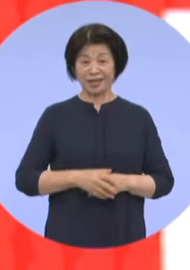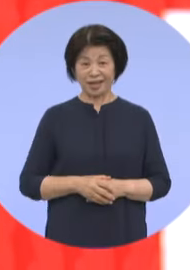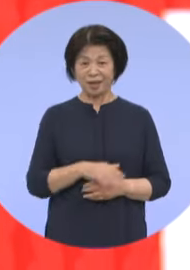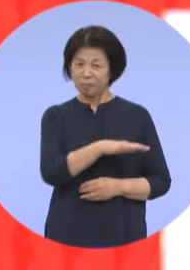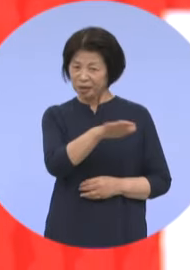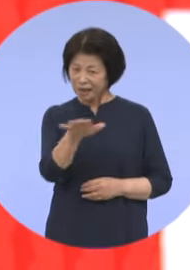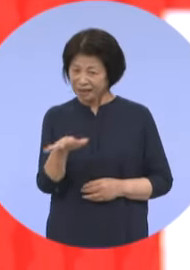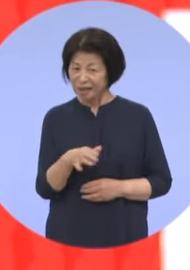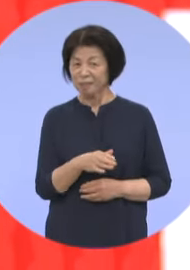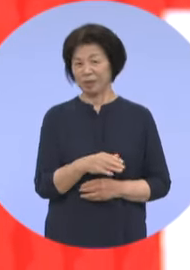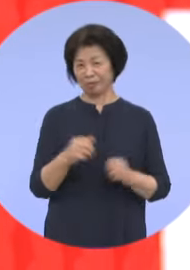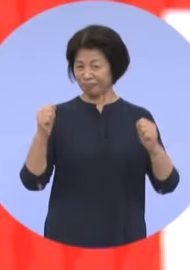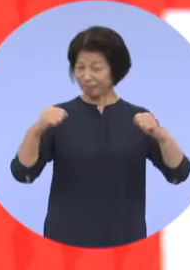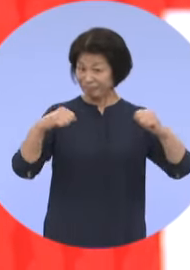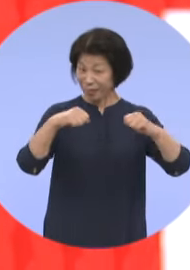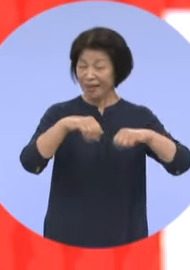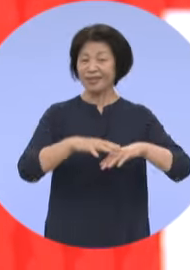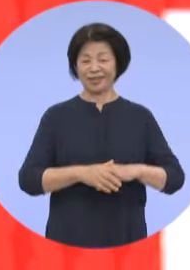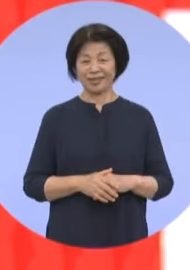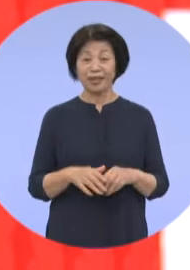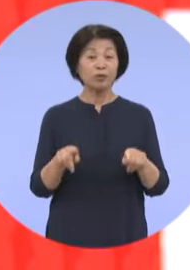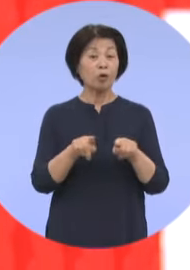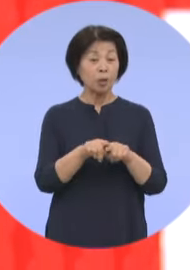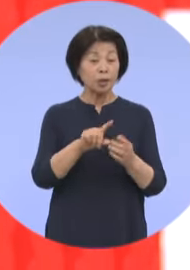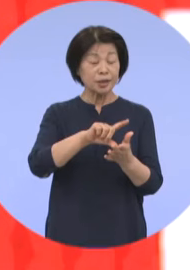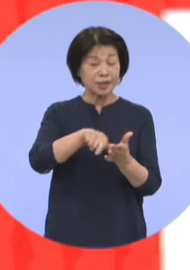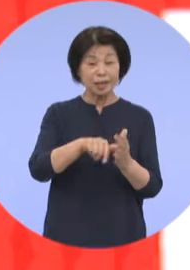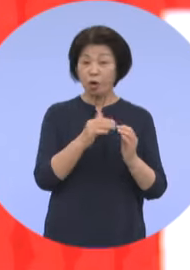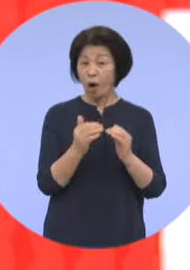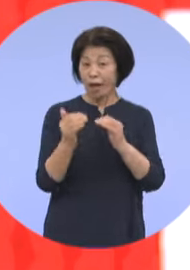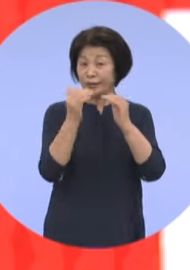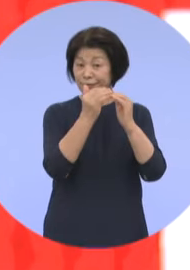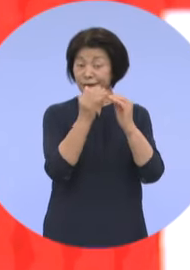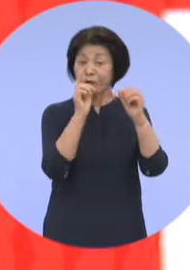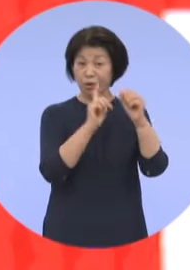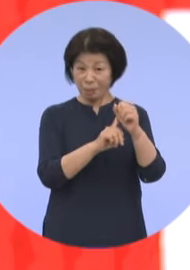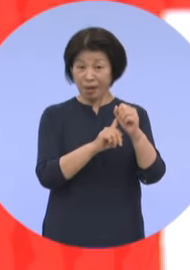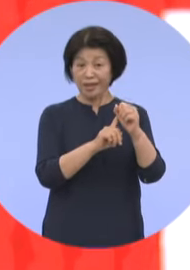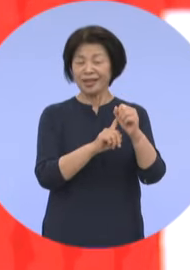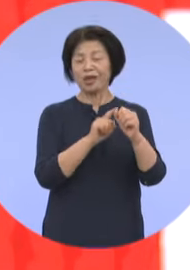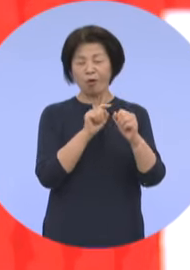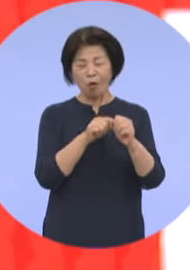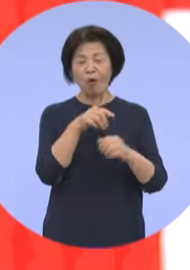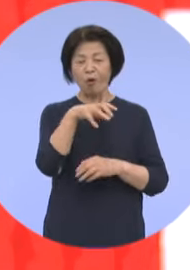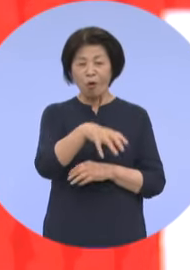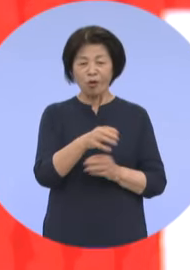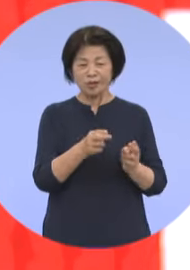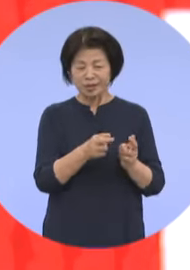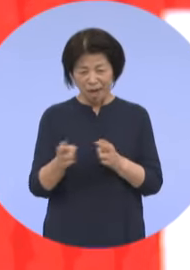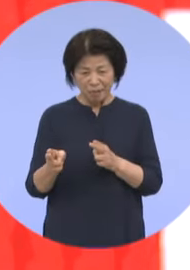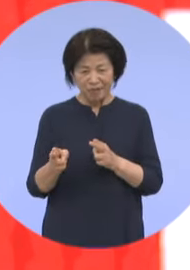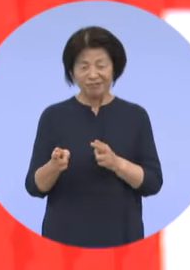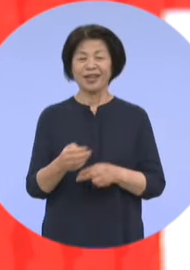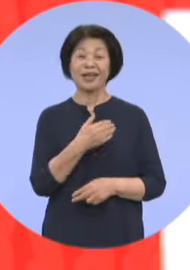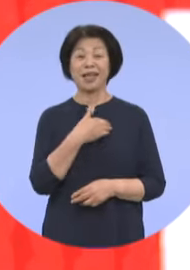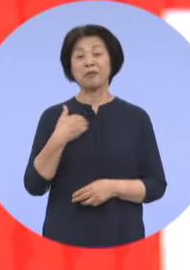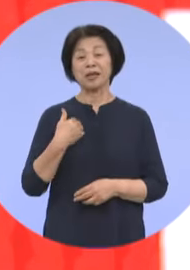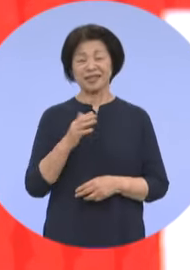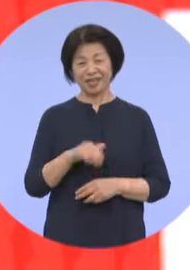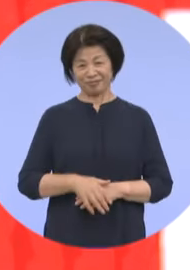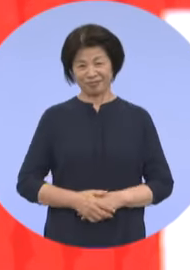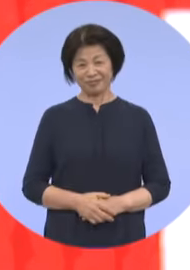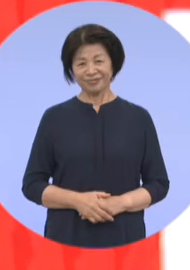さんにもご理解をいただき、共にこの地域発展のために JR 長森駅の整備をすることができたわけでございます